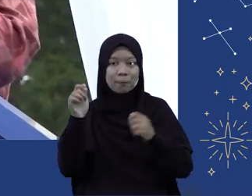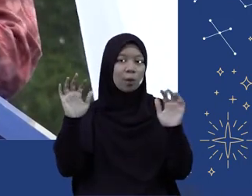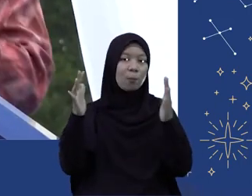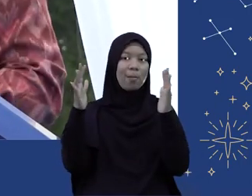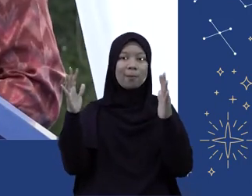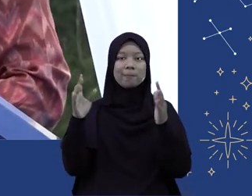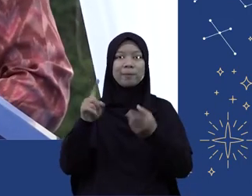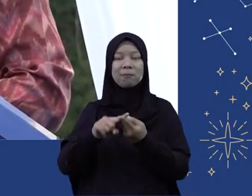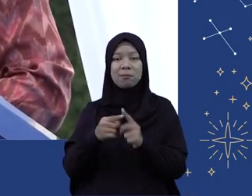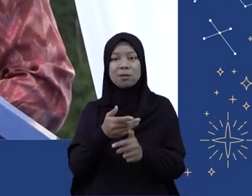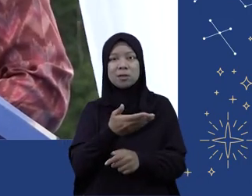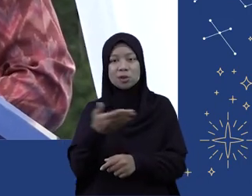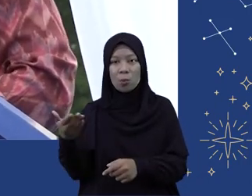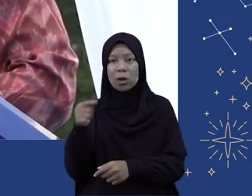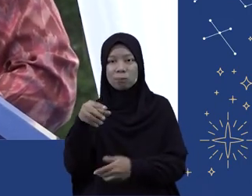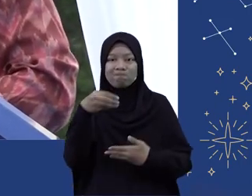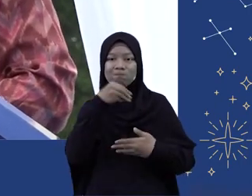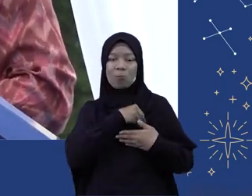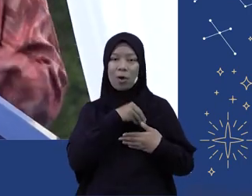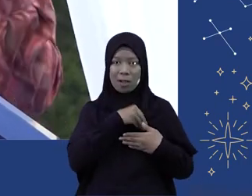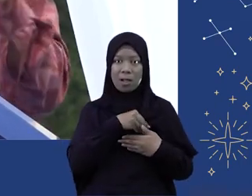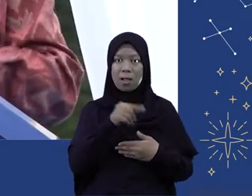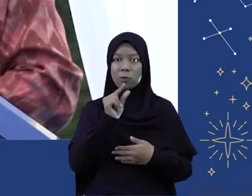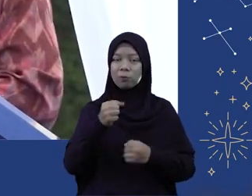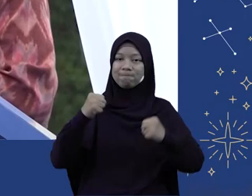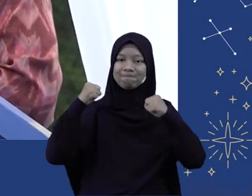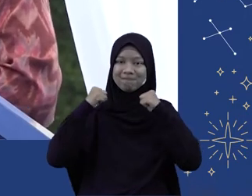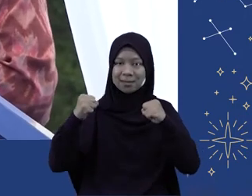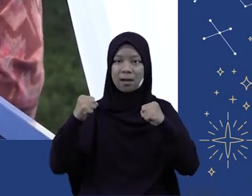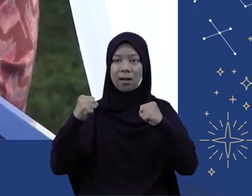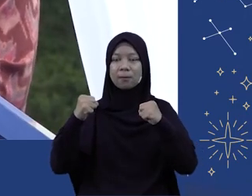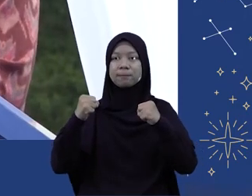anda itu merupakan modal dari kokohnya